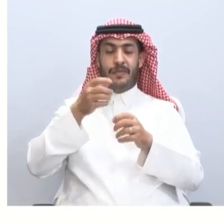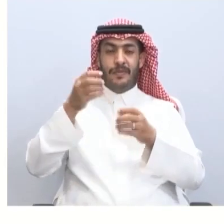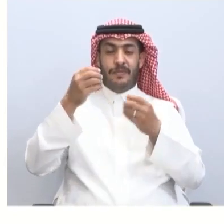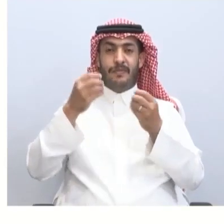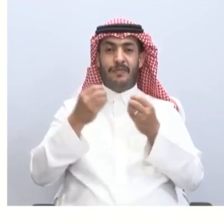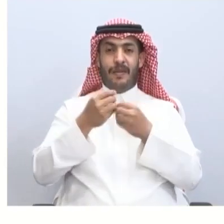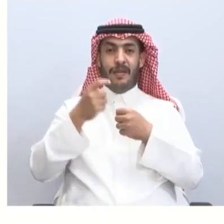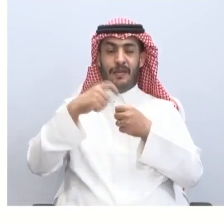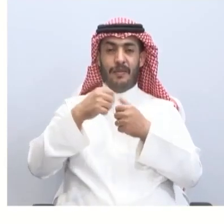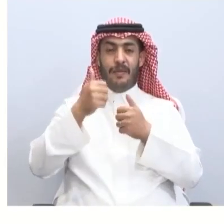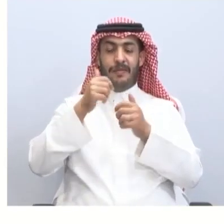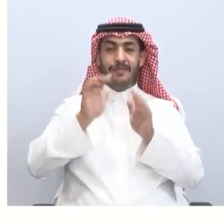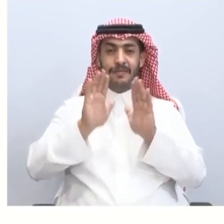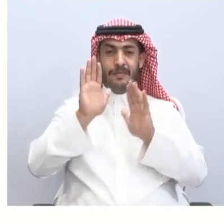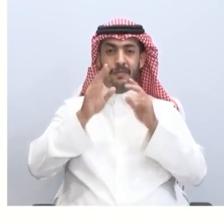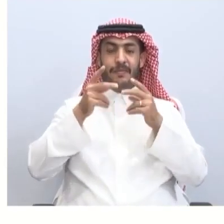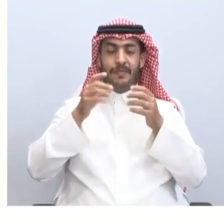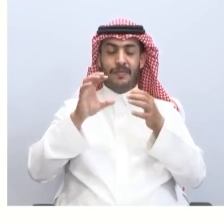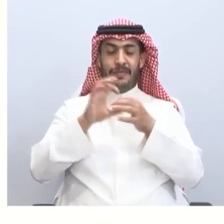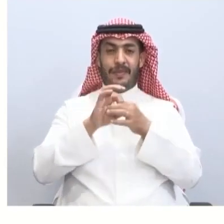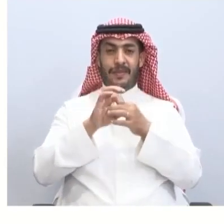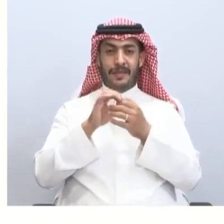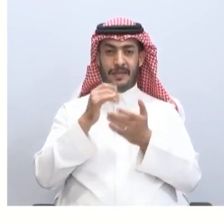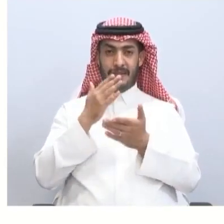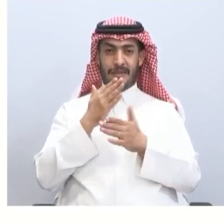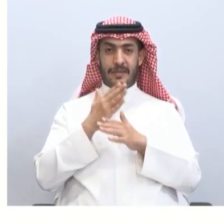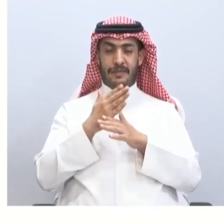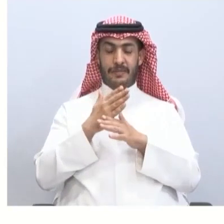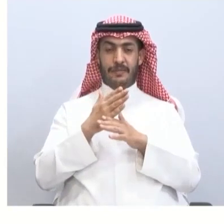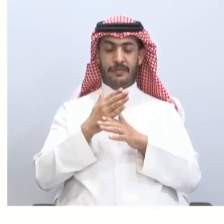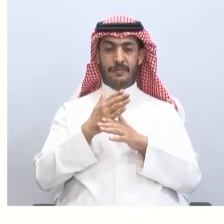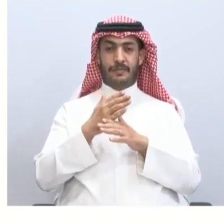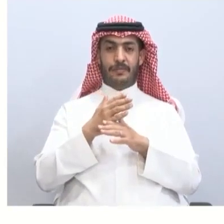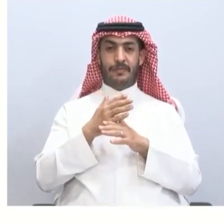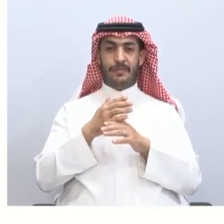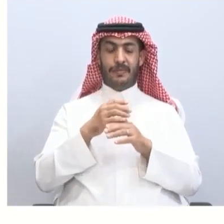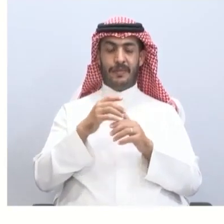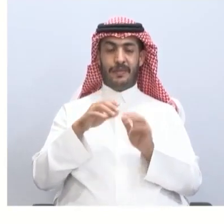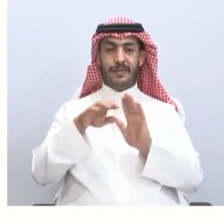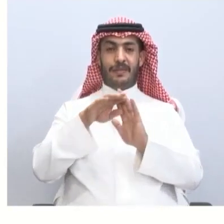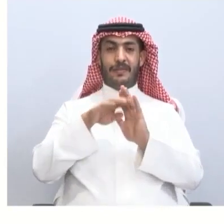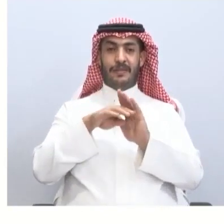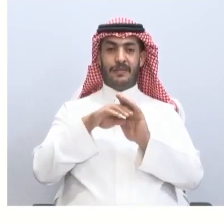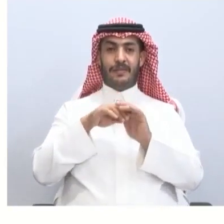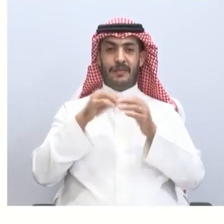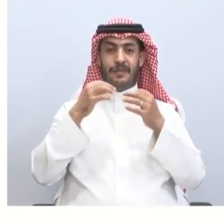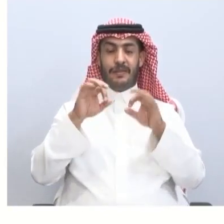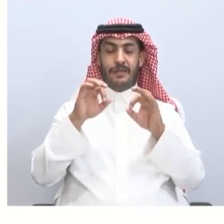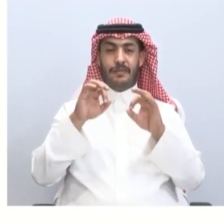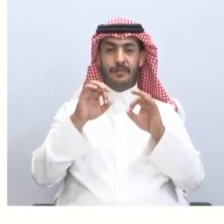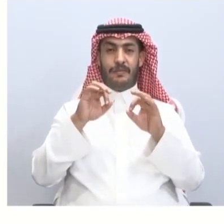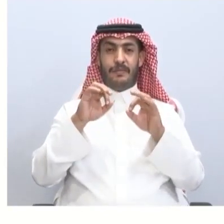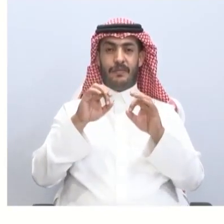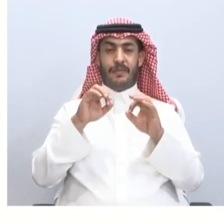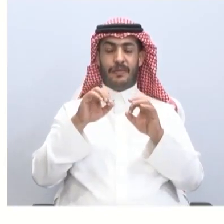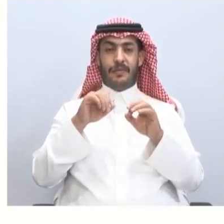اصبح هناك مؤيدين كما ذكرت لكم الاسباب ومنها لم يجد امير ابو عريش الشريف محمود بن